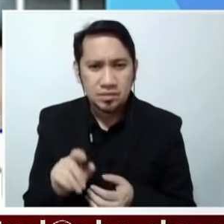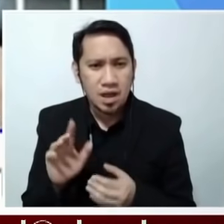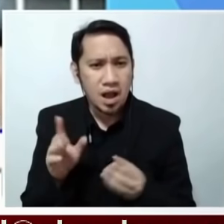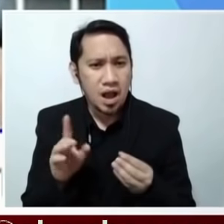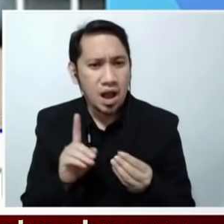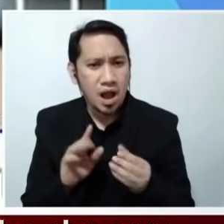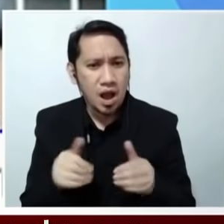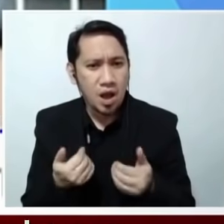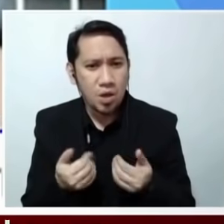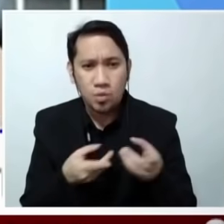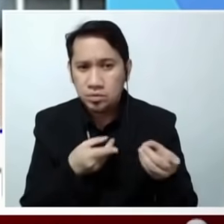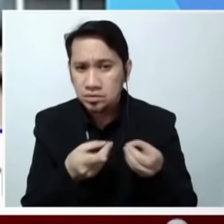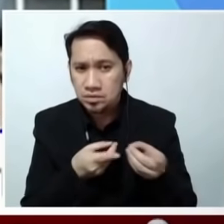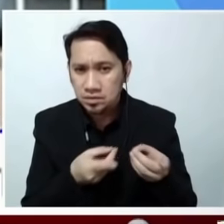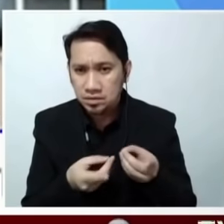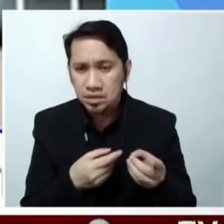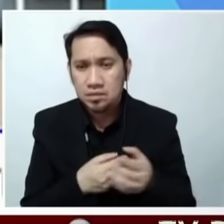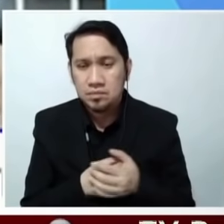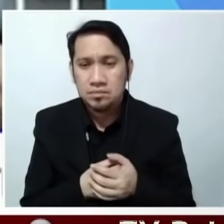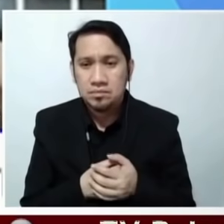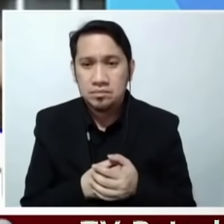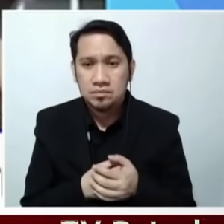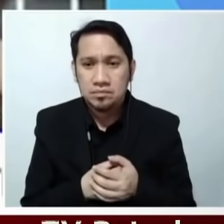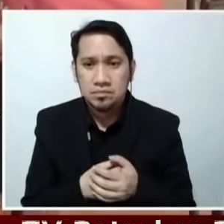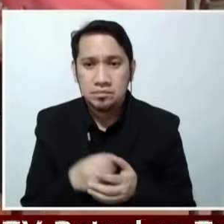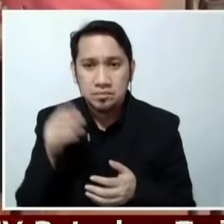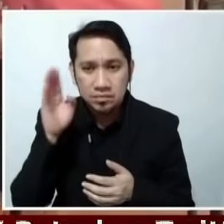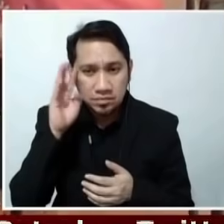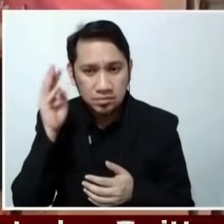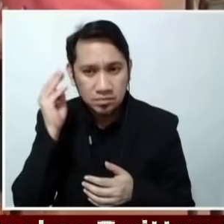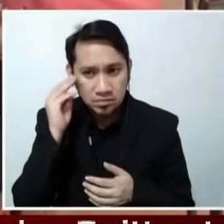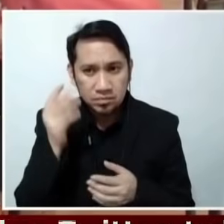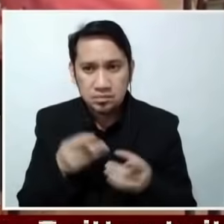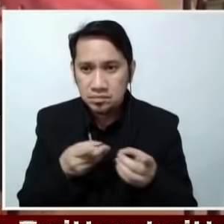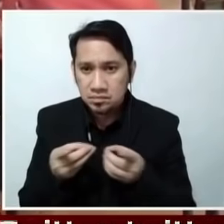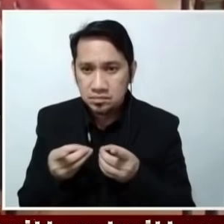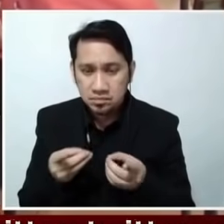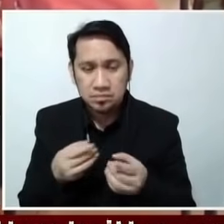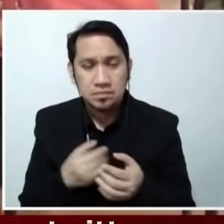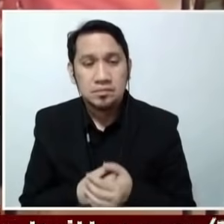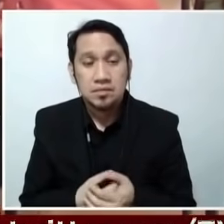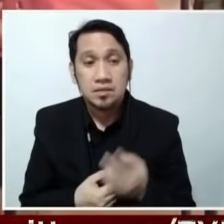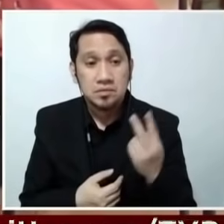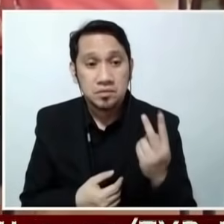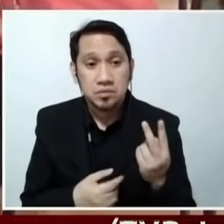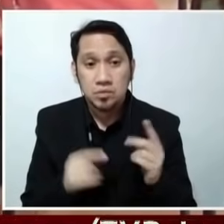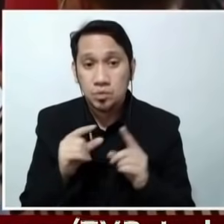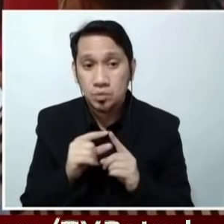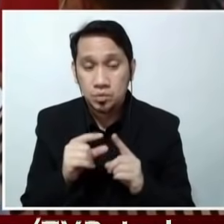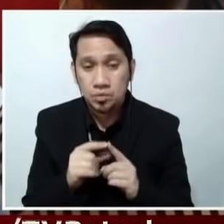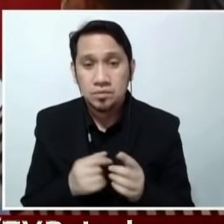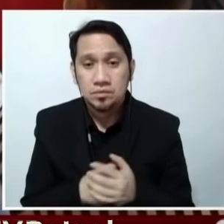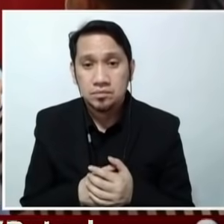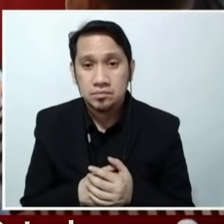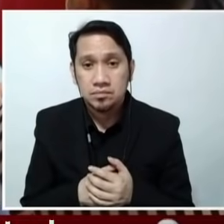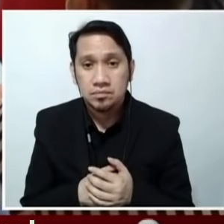mga katunggali ng kapatid na si Bongbong Marcos sa pagkapangulo sa dalawang salita lamang. Bukod